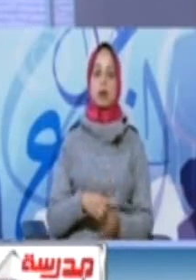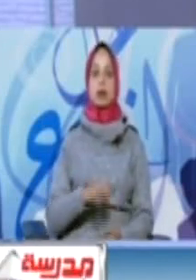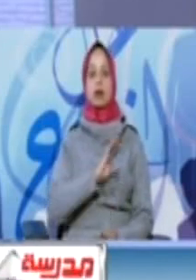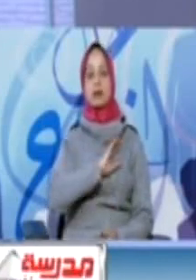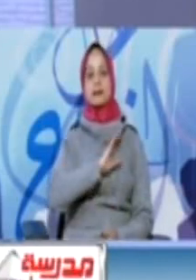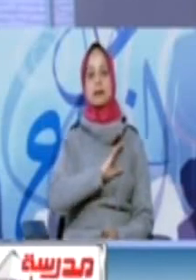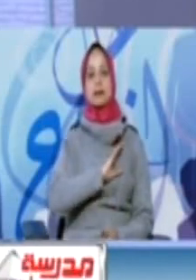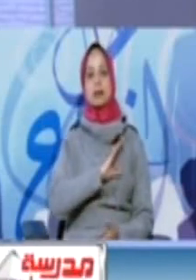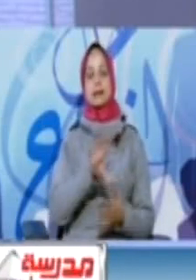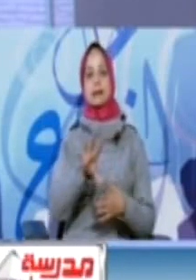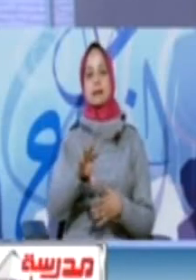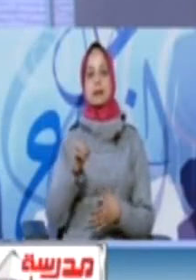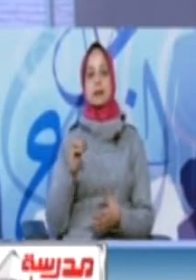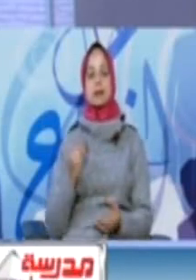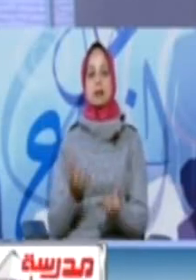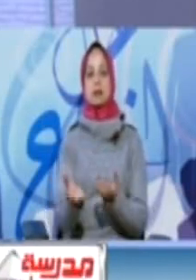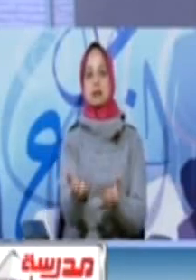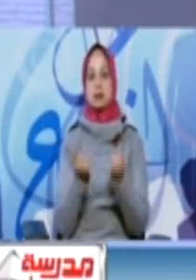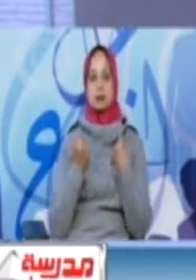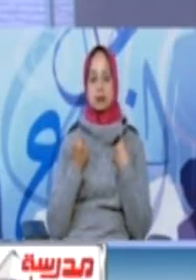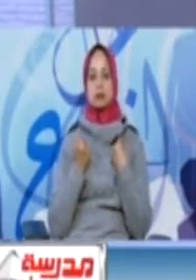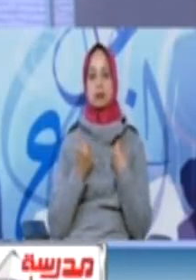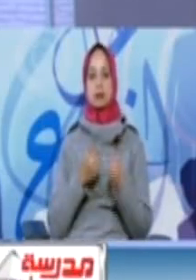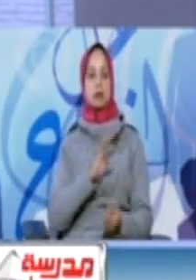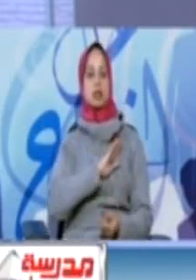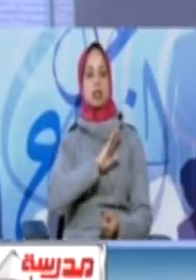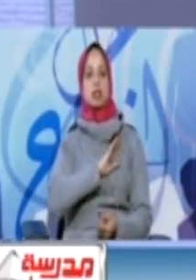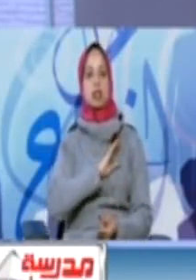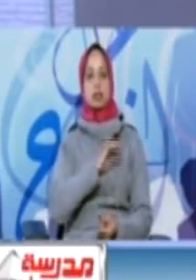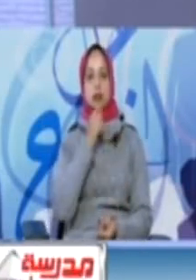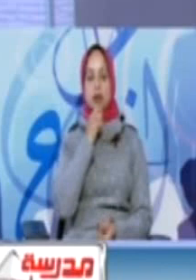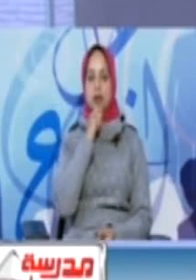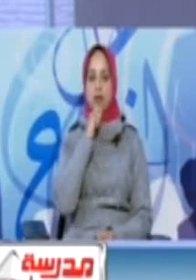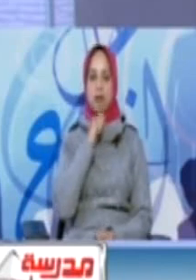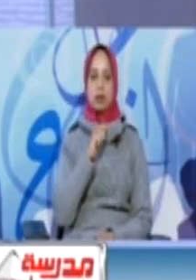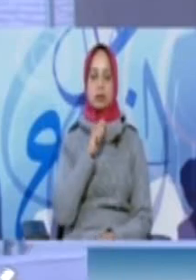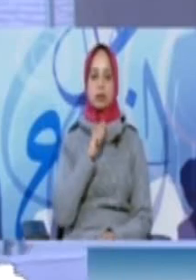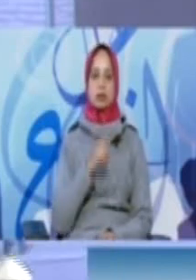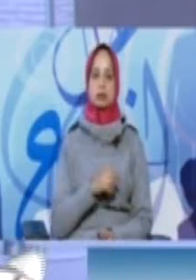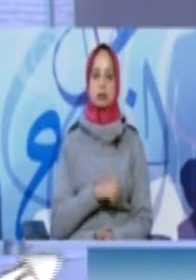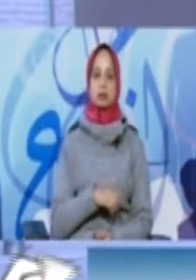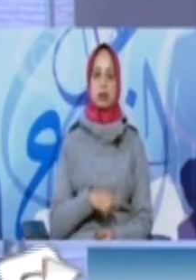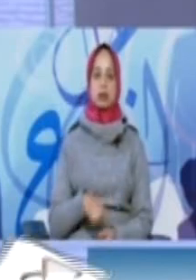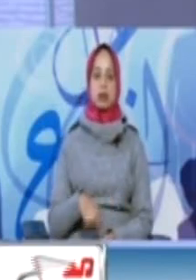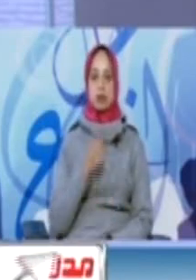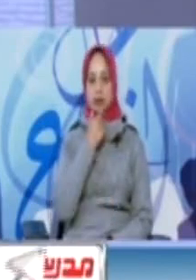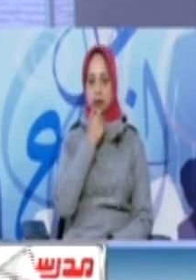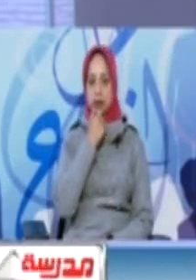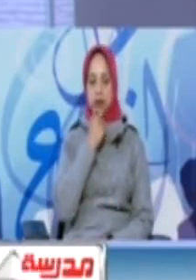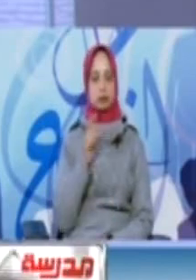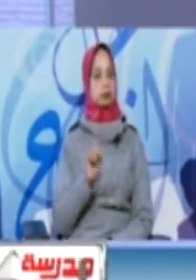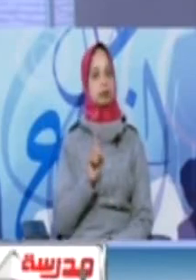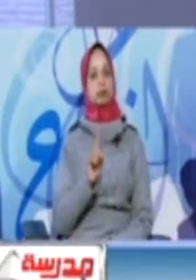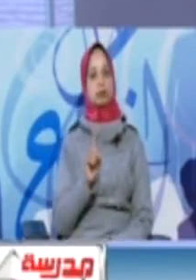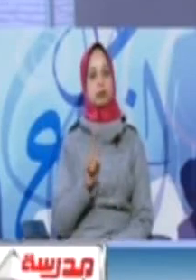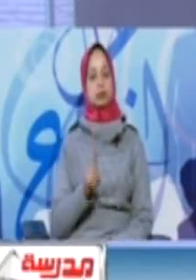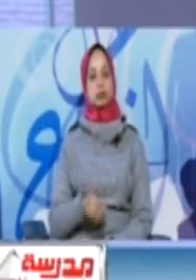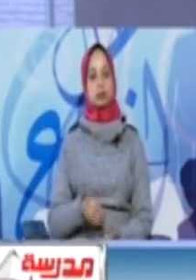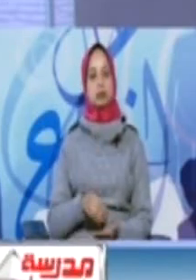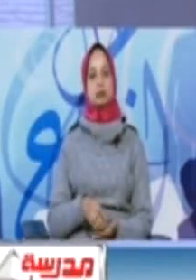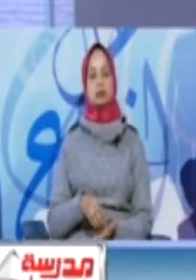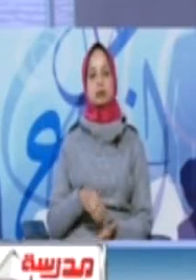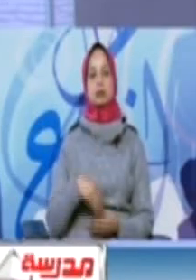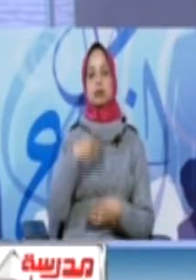وانسحاب القوات الفرنسية عائدة دون صدام عسكري. عن طريق الوفاق الودي بين فرنسا وانجلترا. حلو قوي، تبقى هنا في مقدمة للوفاق ولا للعداء؟ لا